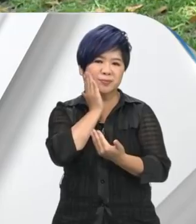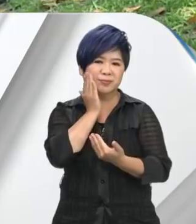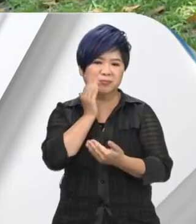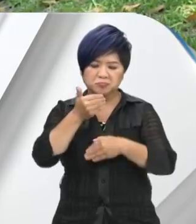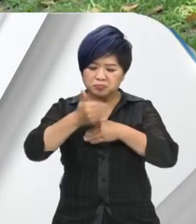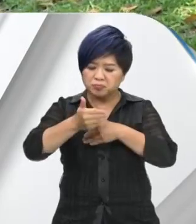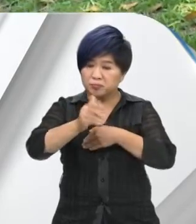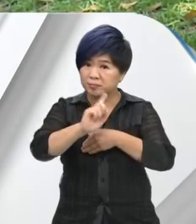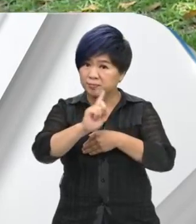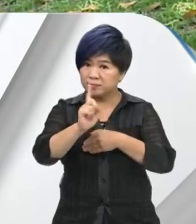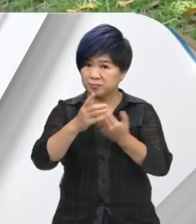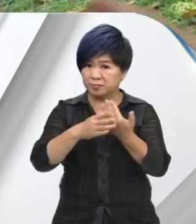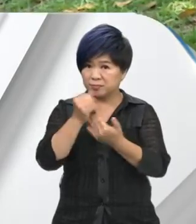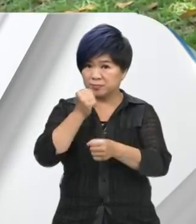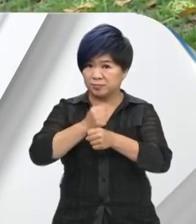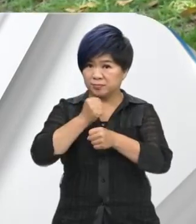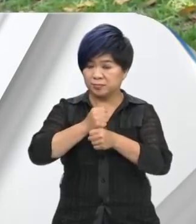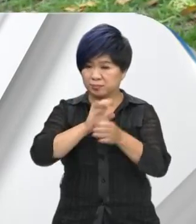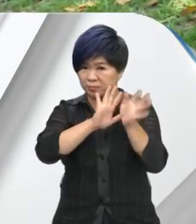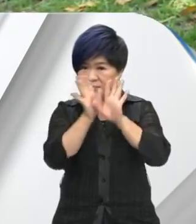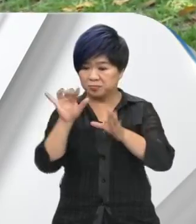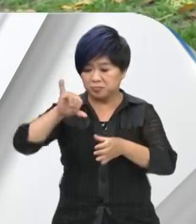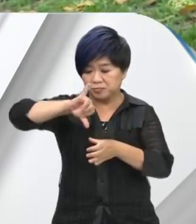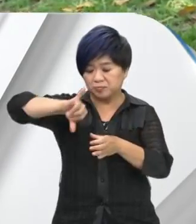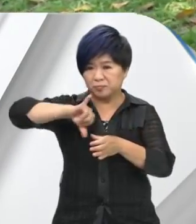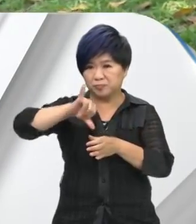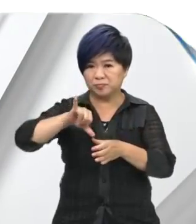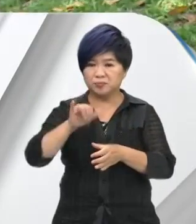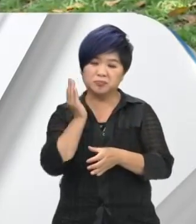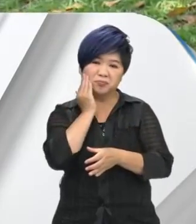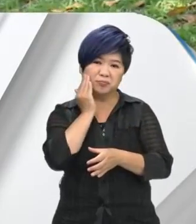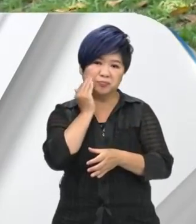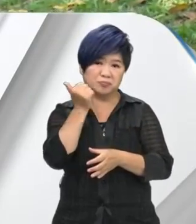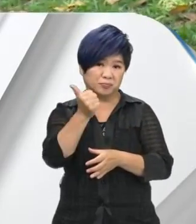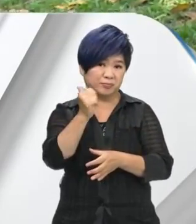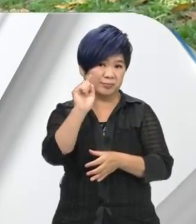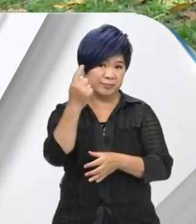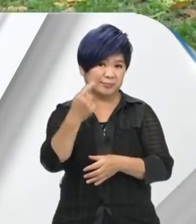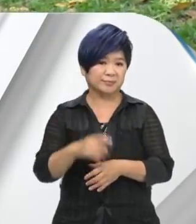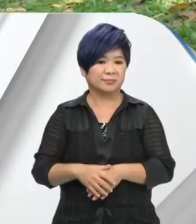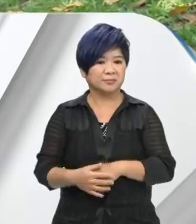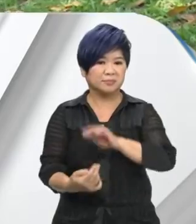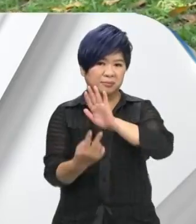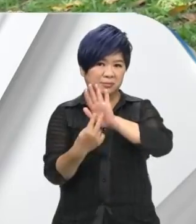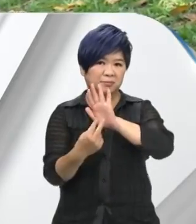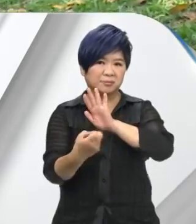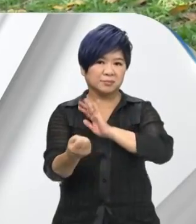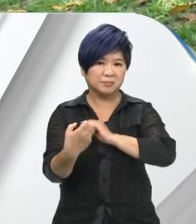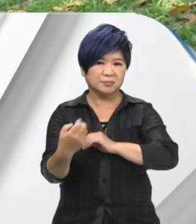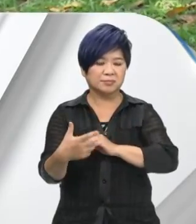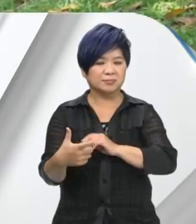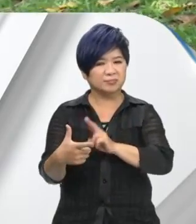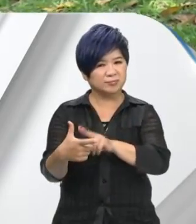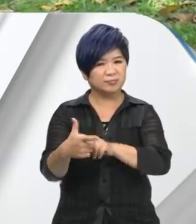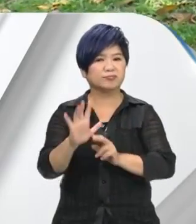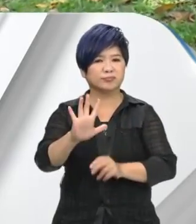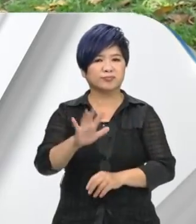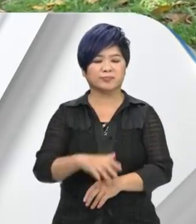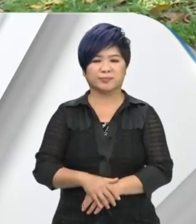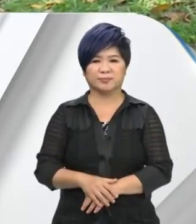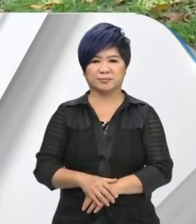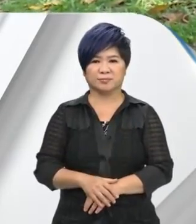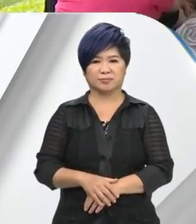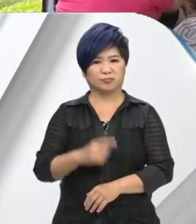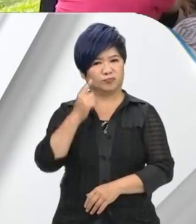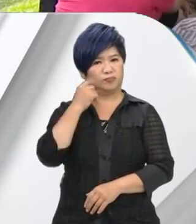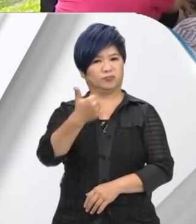理茶，怎么制作，怎么泡好茶给我们喝啊。然后他会跟我们讲一些简介一些东西，我觉得还